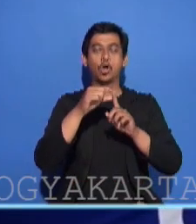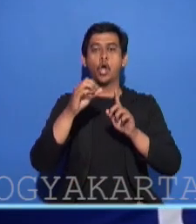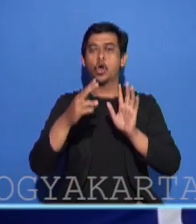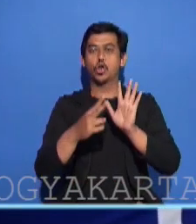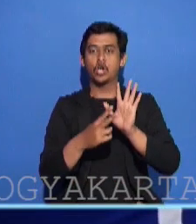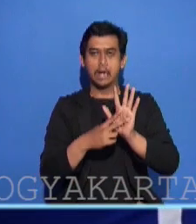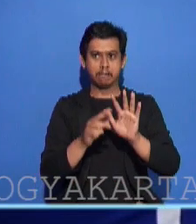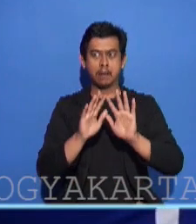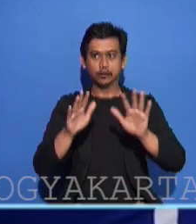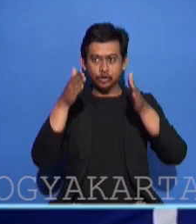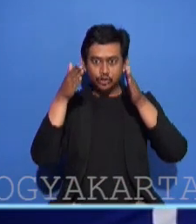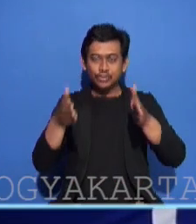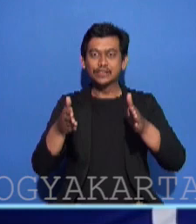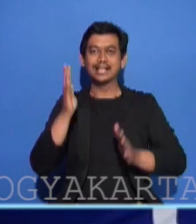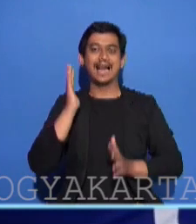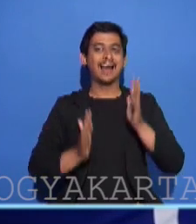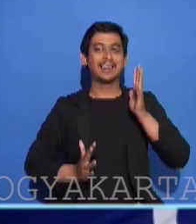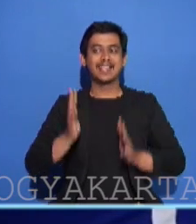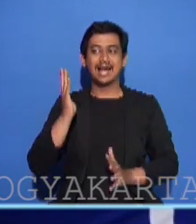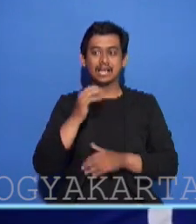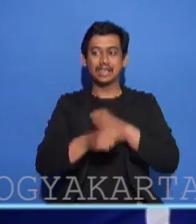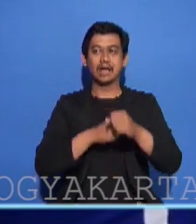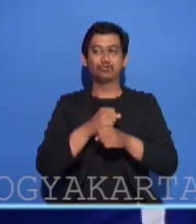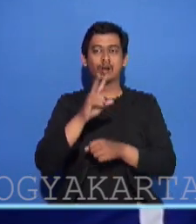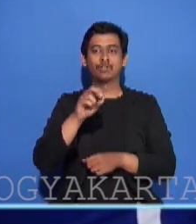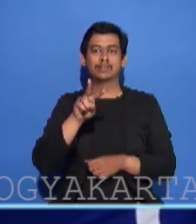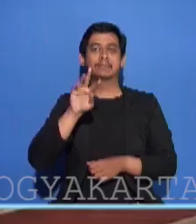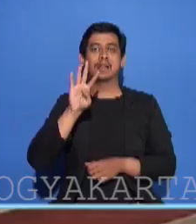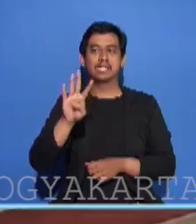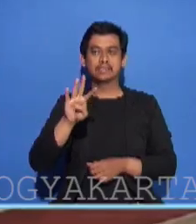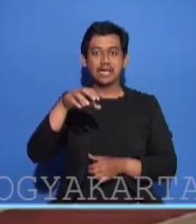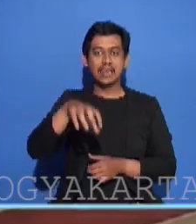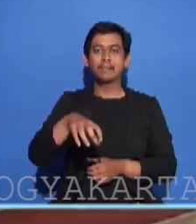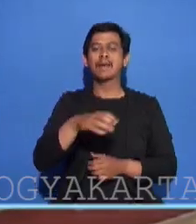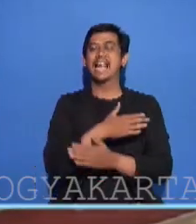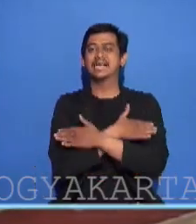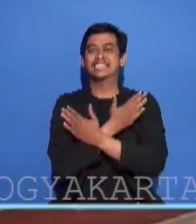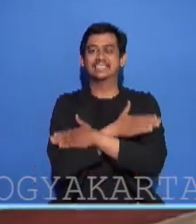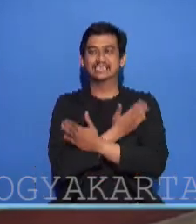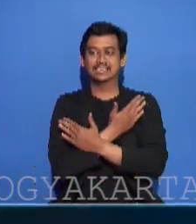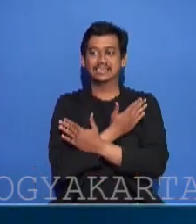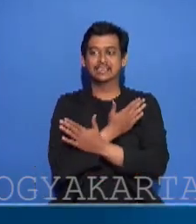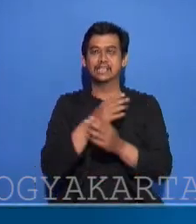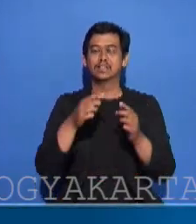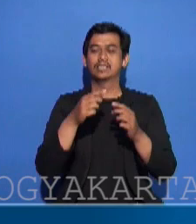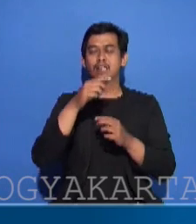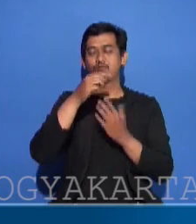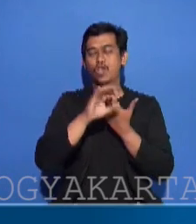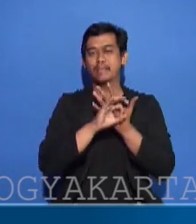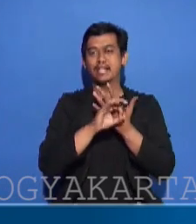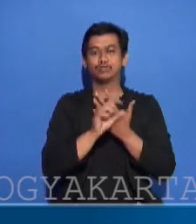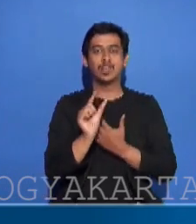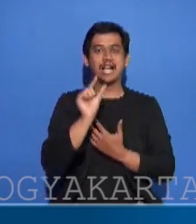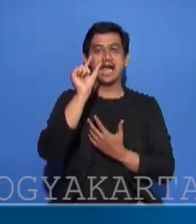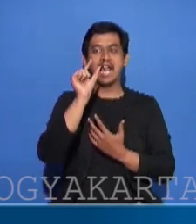cabang olahraga atletik tahun 2024 di Aceh dan Sumatera Utara mempertandingkan 13